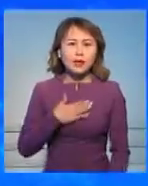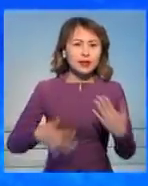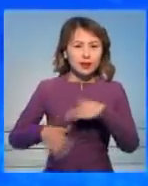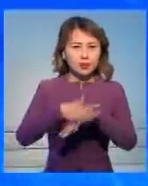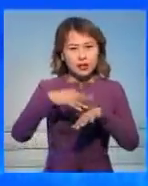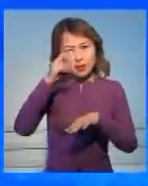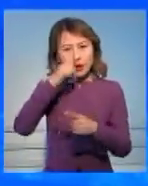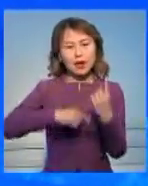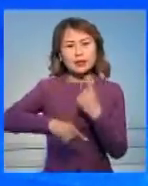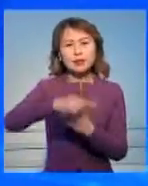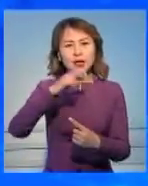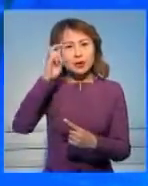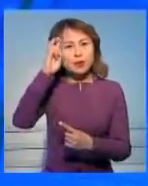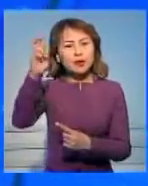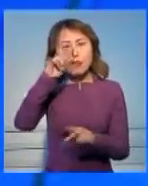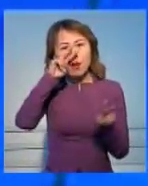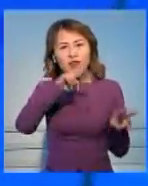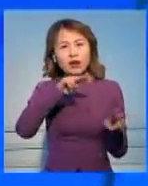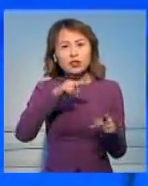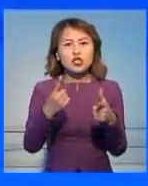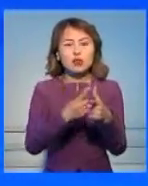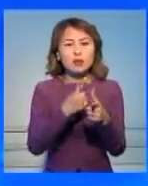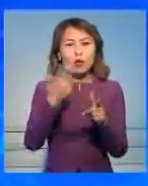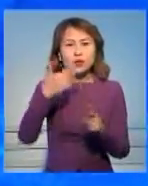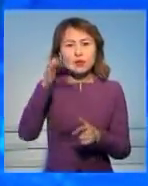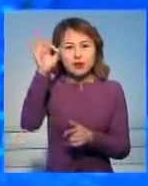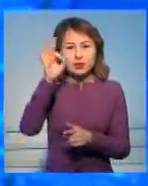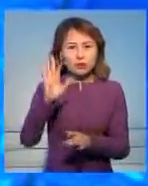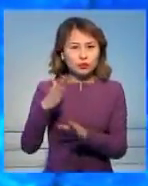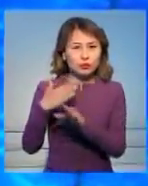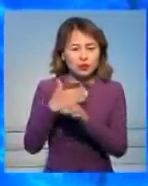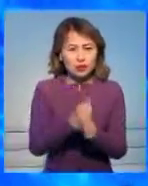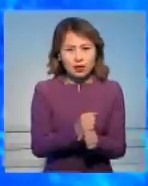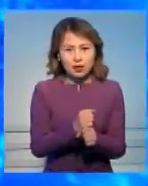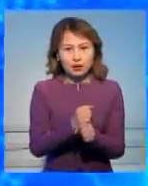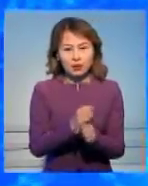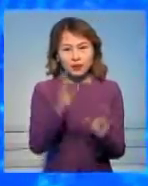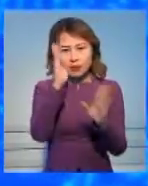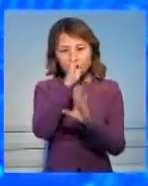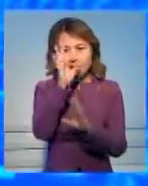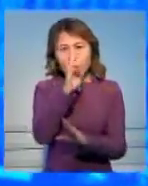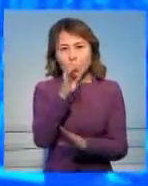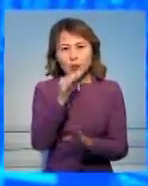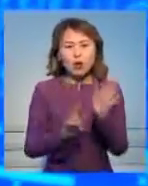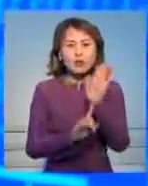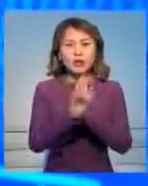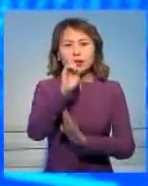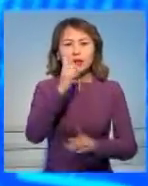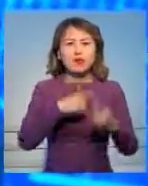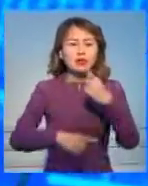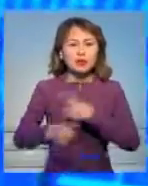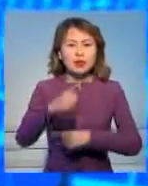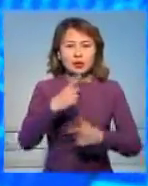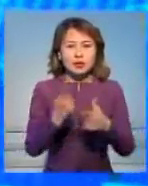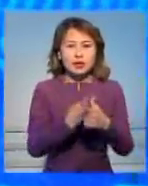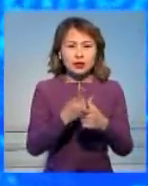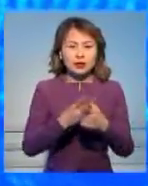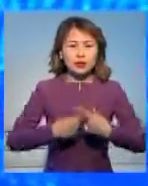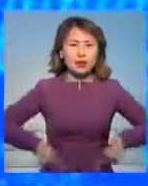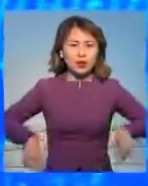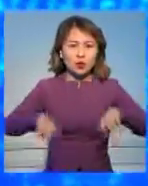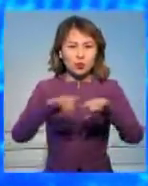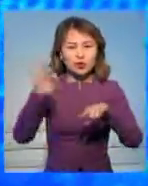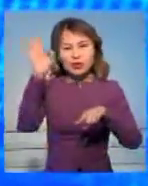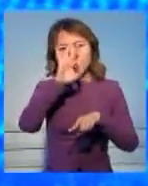Елімізде кәсіпкерлікті мемлекеттік бақылау функциялары шамамен 30%-ға қысқарады. Сондай ақ табиғи монополиялар мен квазимемлекеттік